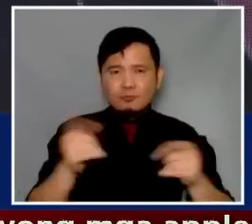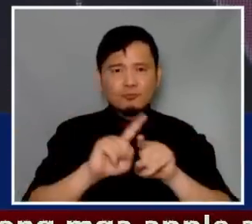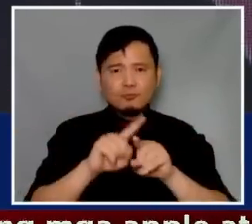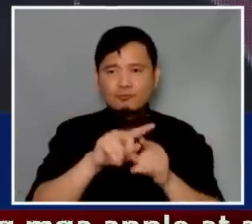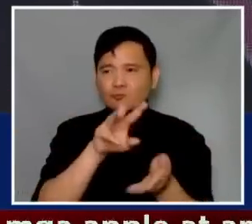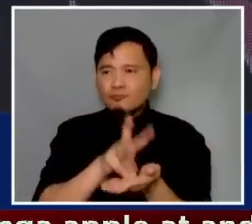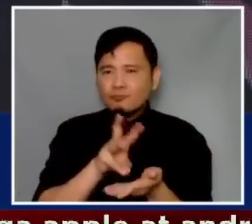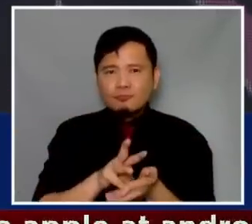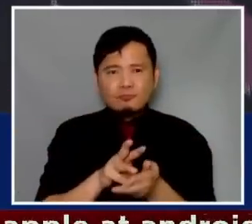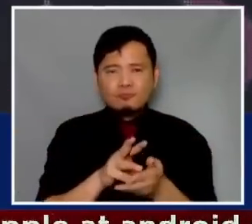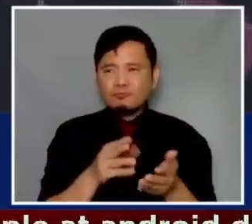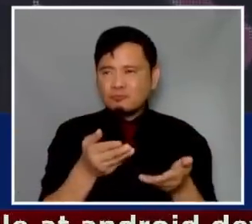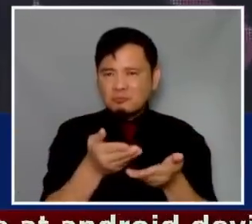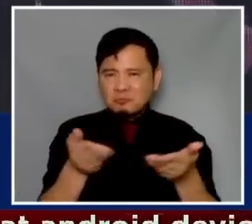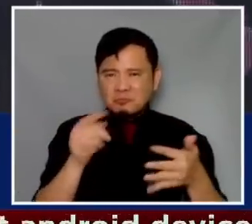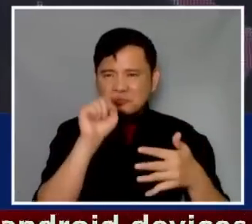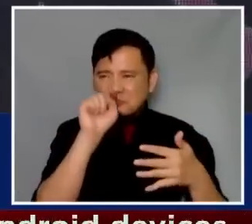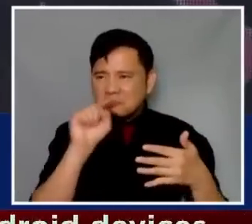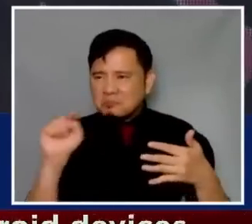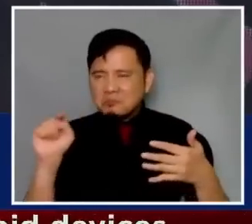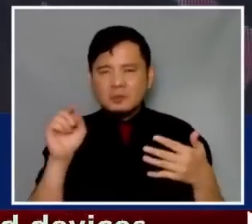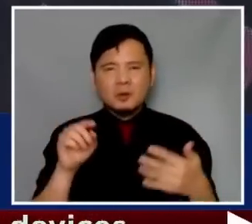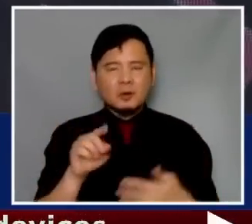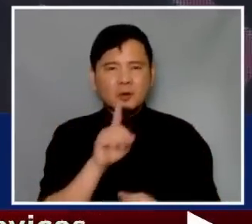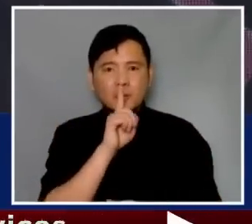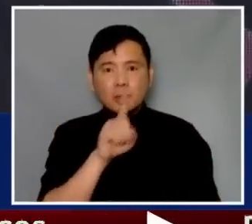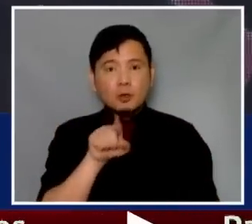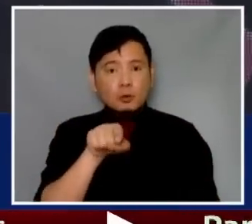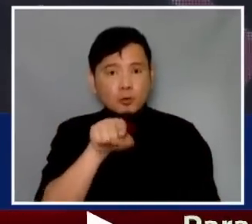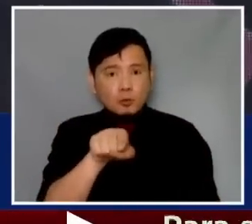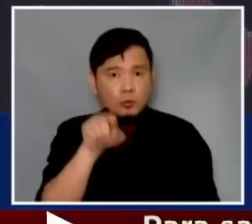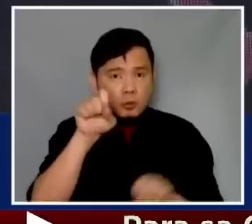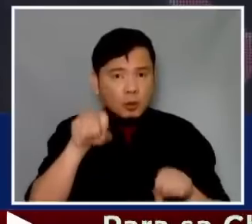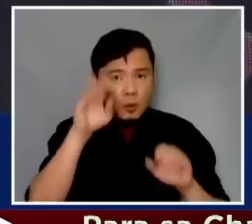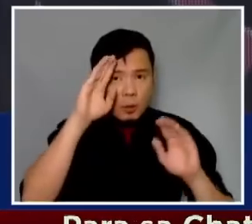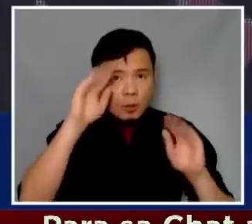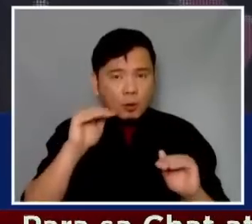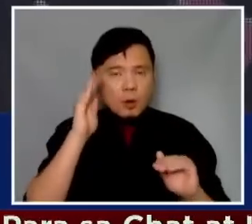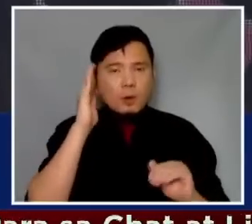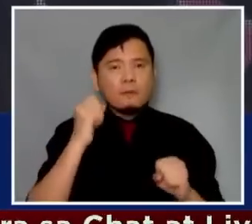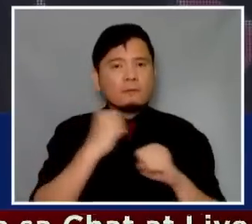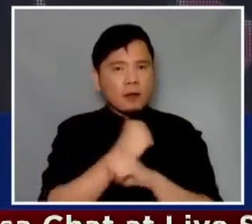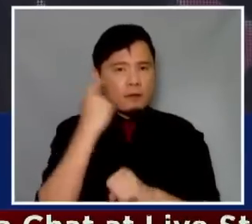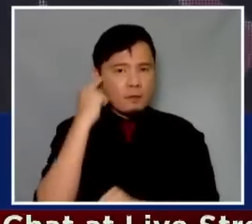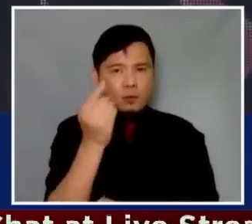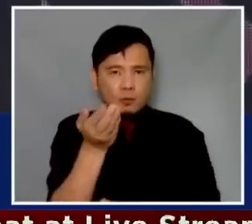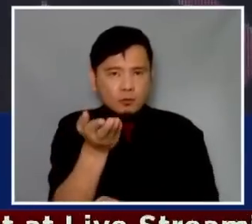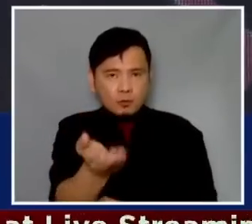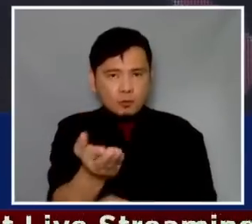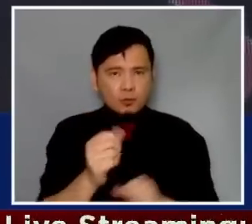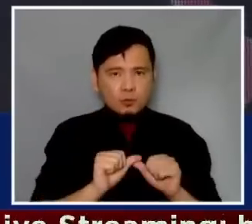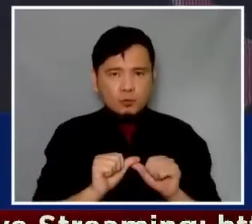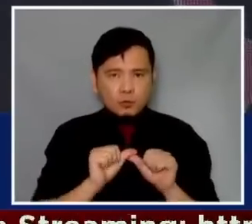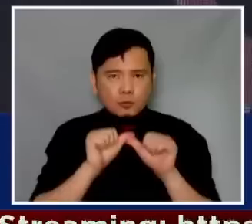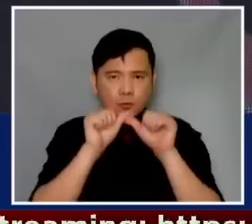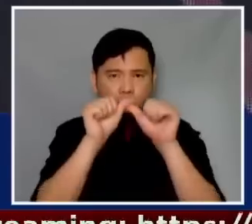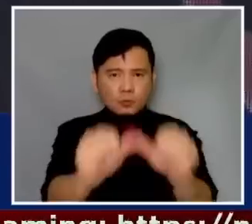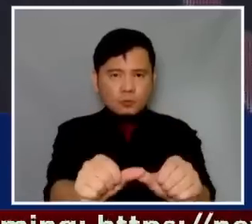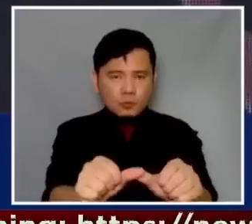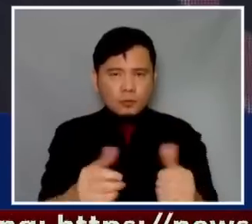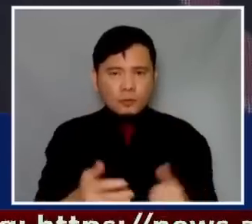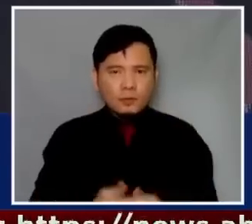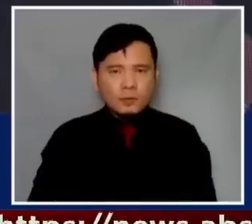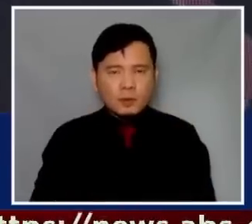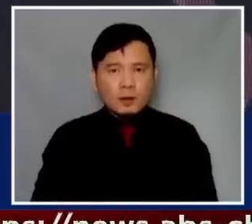pakisama. Makakaasa kayo na tayo po ilalaban po natin ito ng hanggang sa makuha